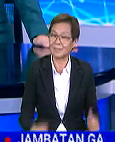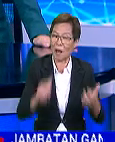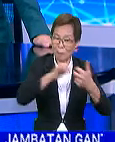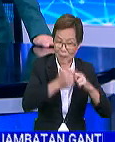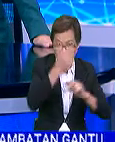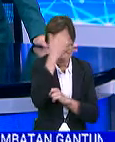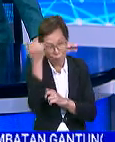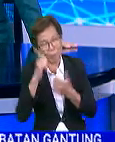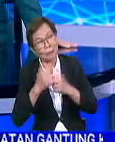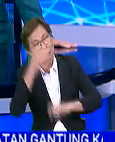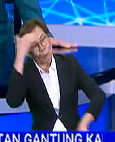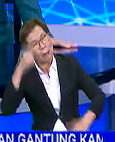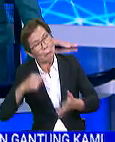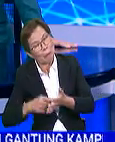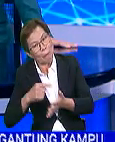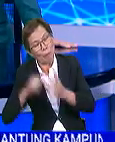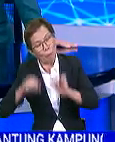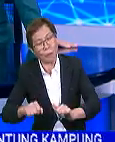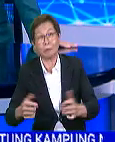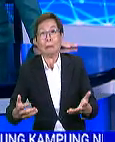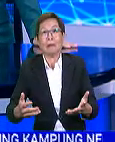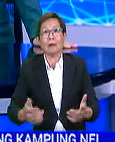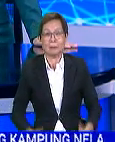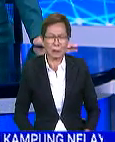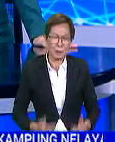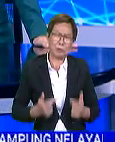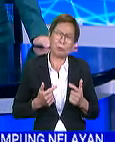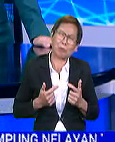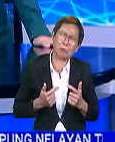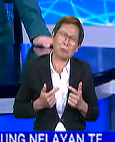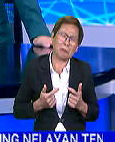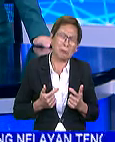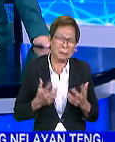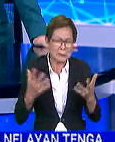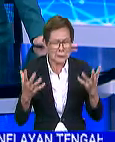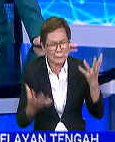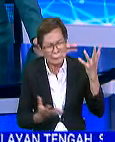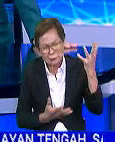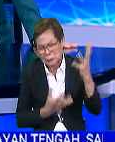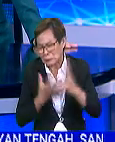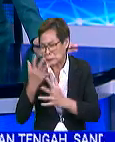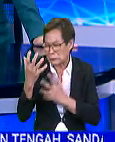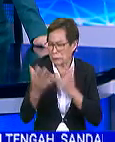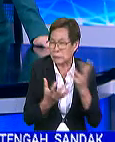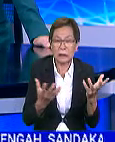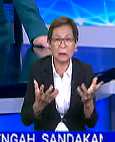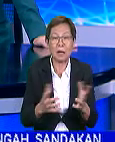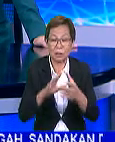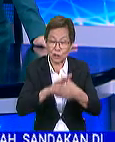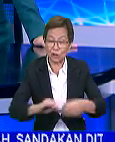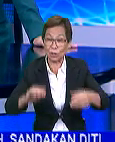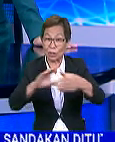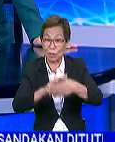Masalah lupa ni ada kalanya boleh menyebabkan hidup kita menjadi huru-hara. Ya, ada satu cerita di